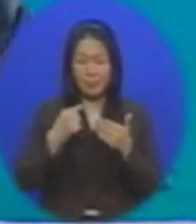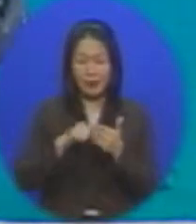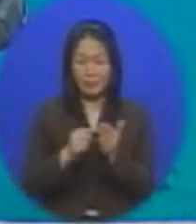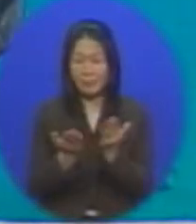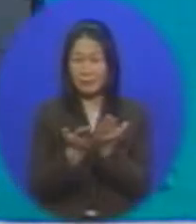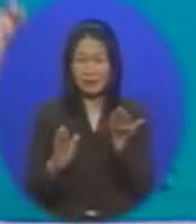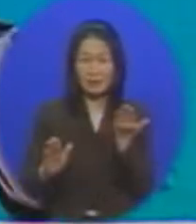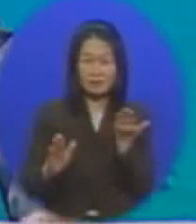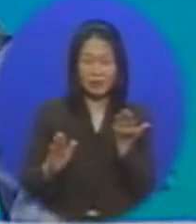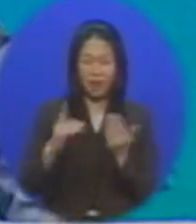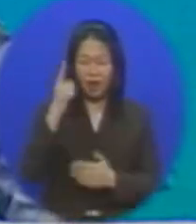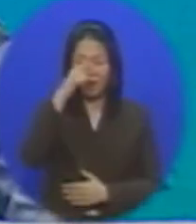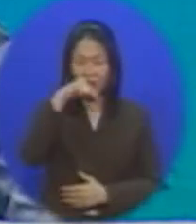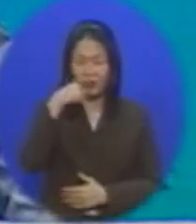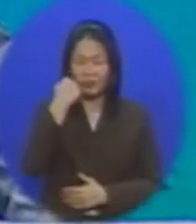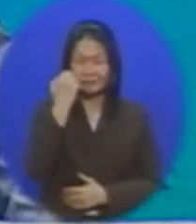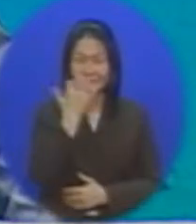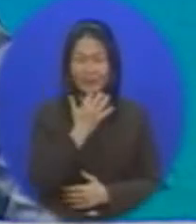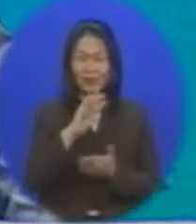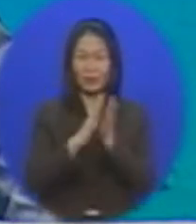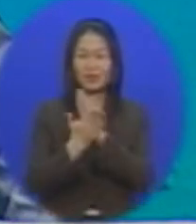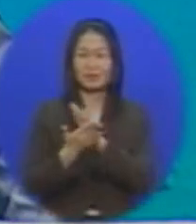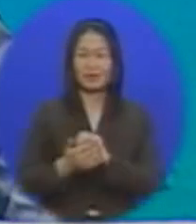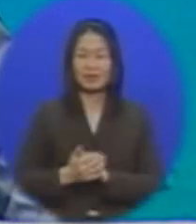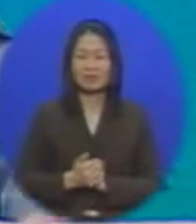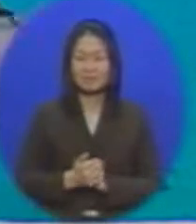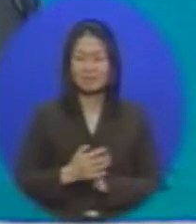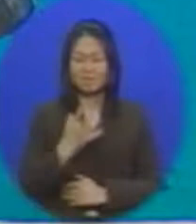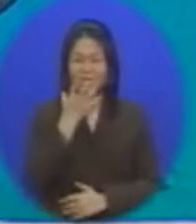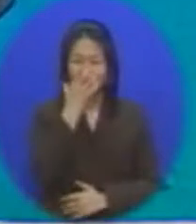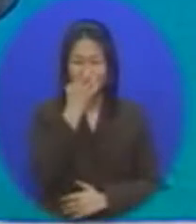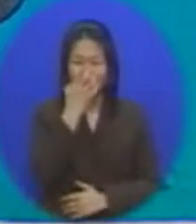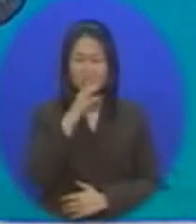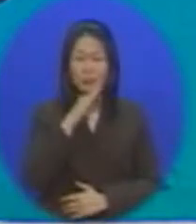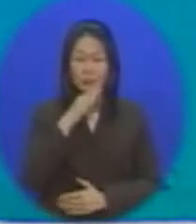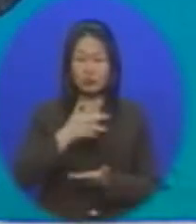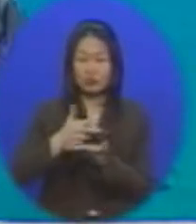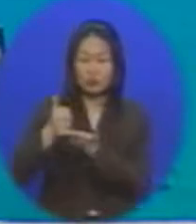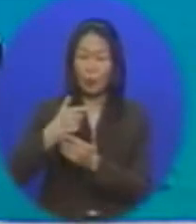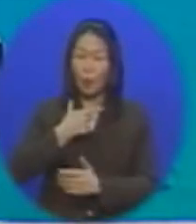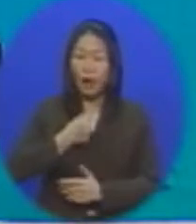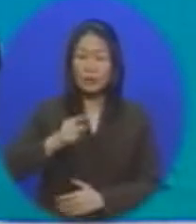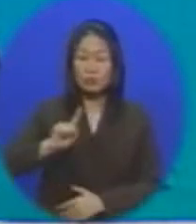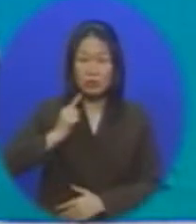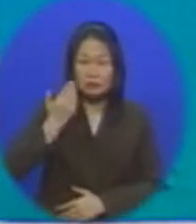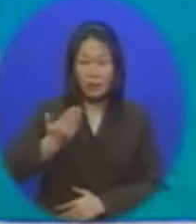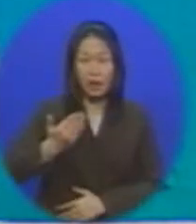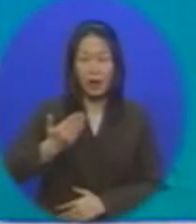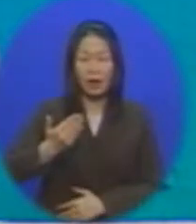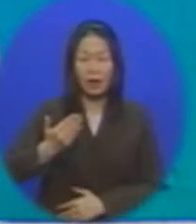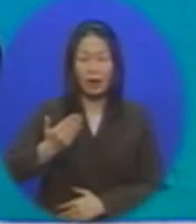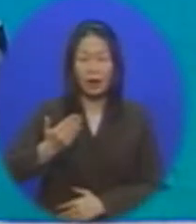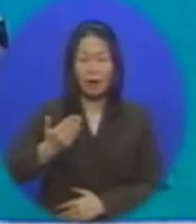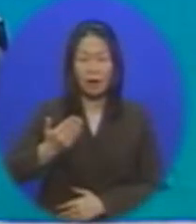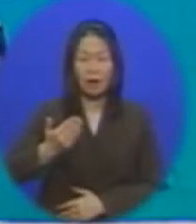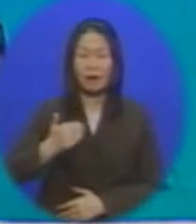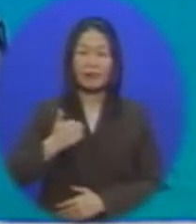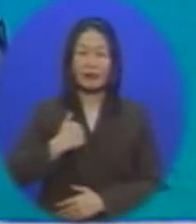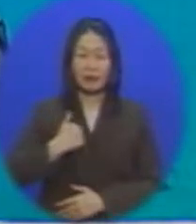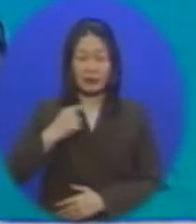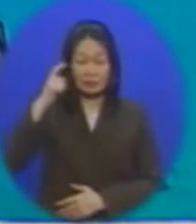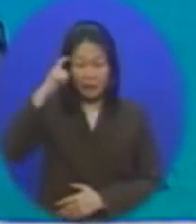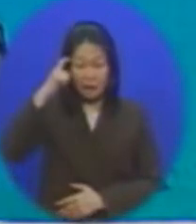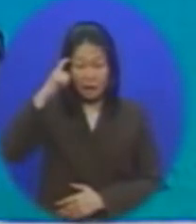않으면 금방 얼굴 안색에 달라져요 주님이 진짜 원하시는게 무엇인가 내가